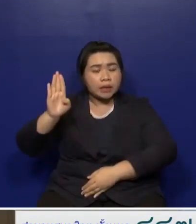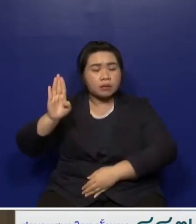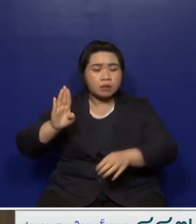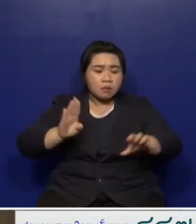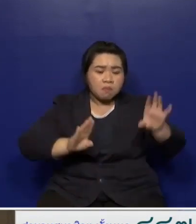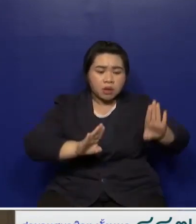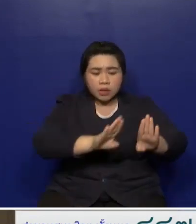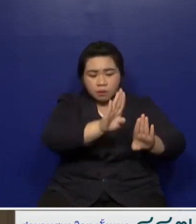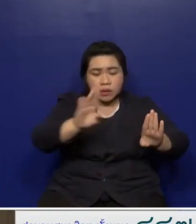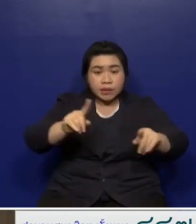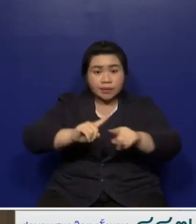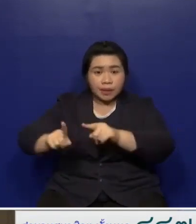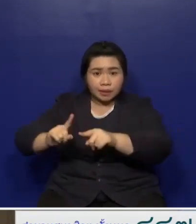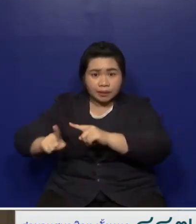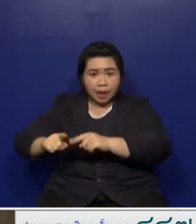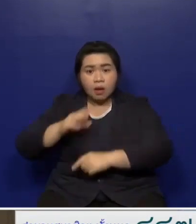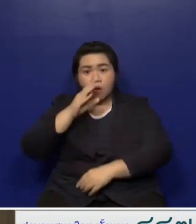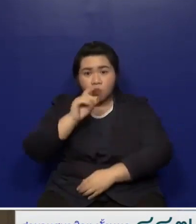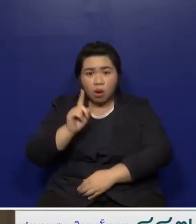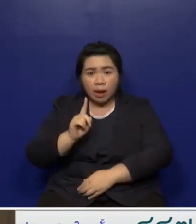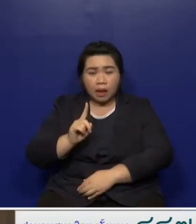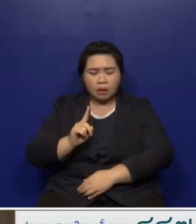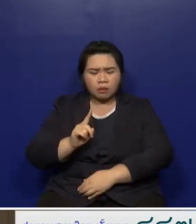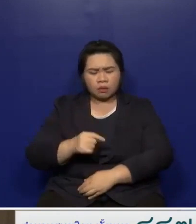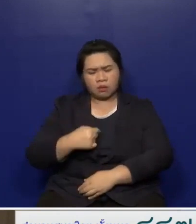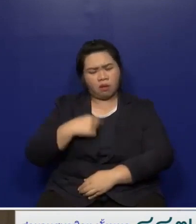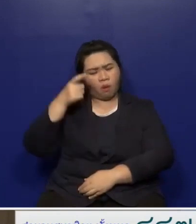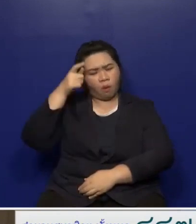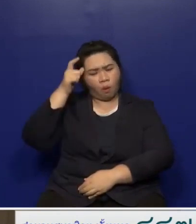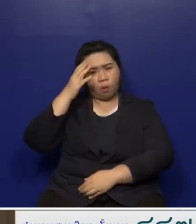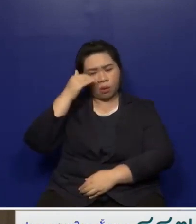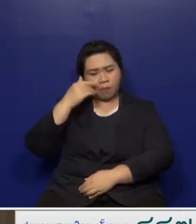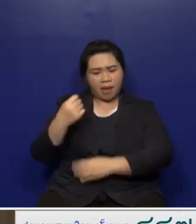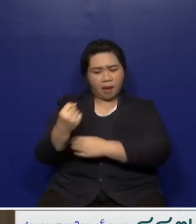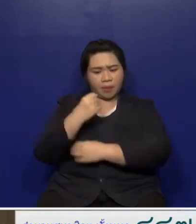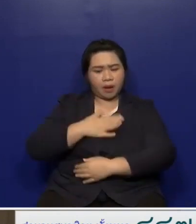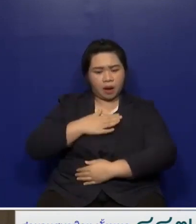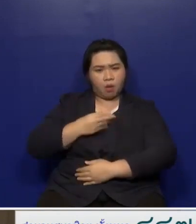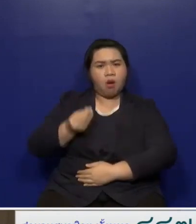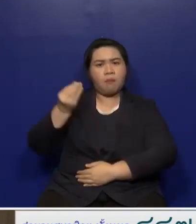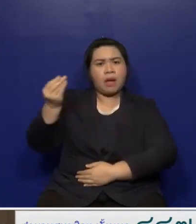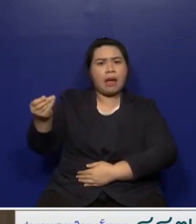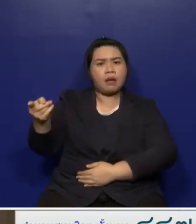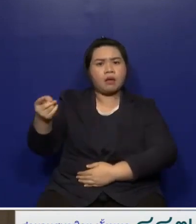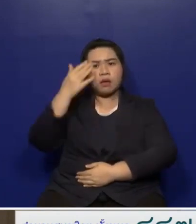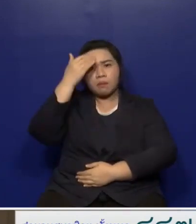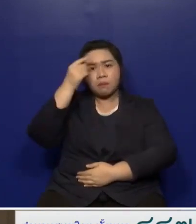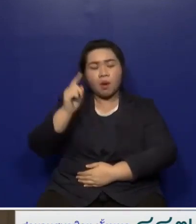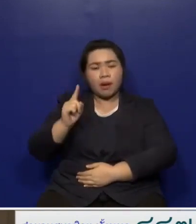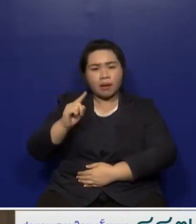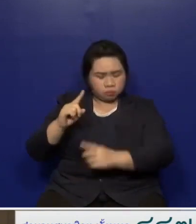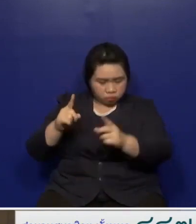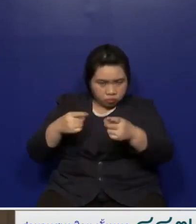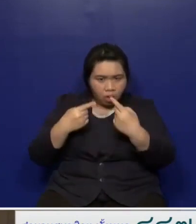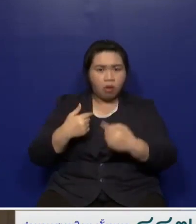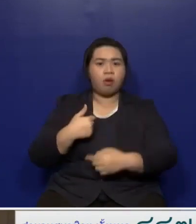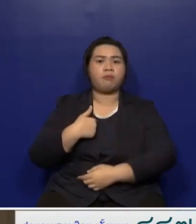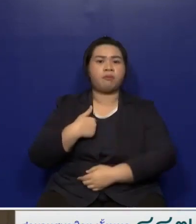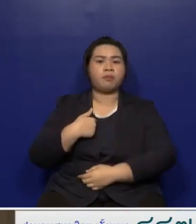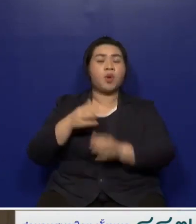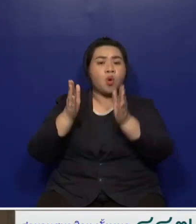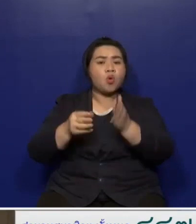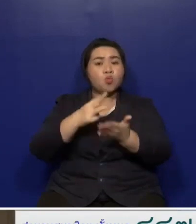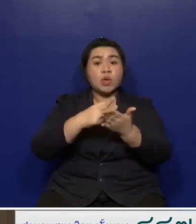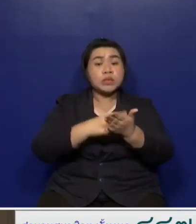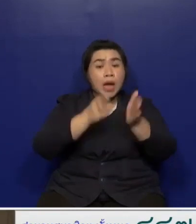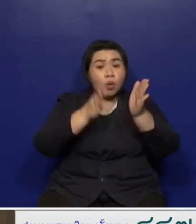ัทเอกชนแล้วพดถึงว่ pests Harmเราเอาอำนาจเราไปใหคนอื่ด้วยเหุผลอะไรท่านตอบมาได้เลยว่านักวช